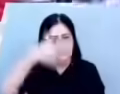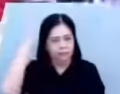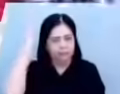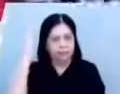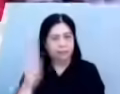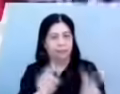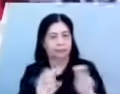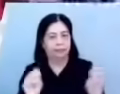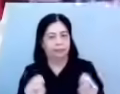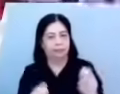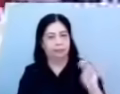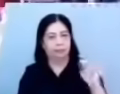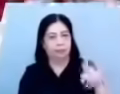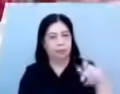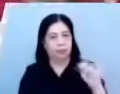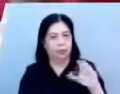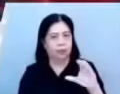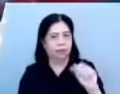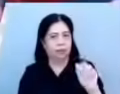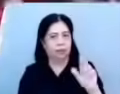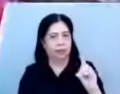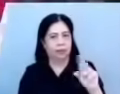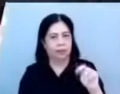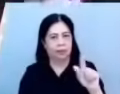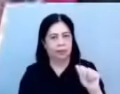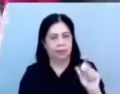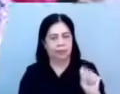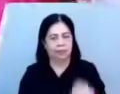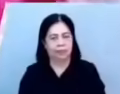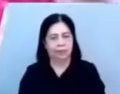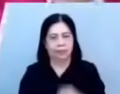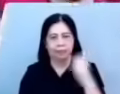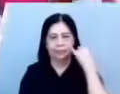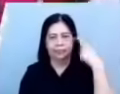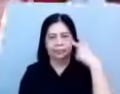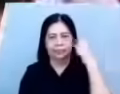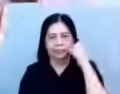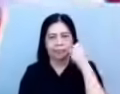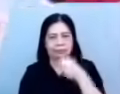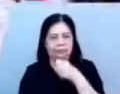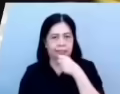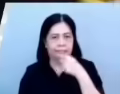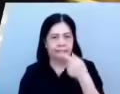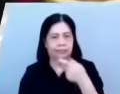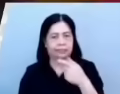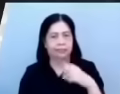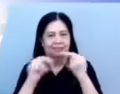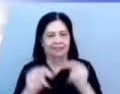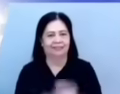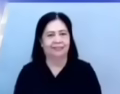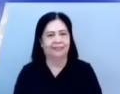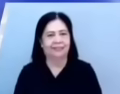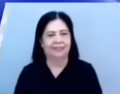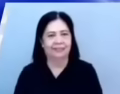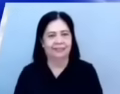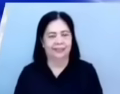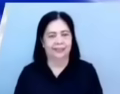University Cardinals. JP Soriano, nagbabalita para sa GMA Integrated News.